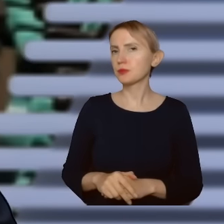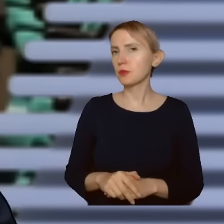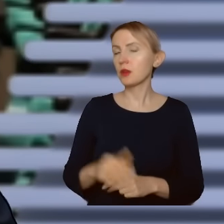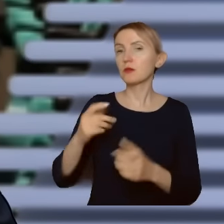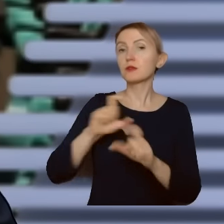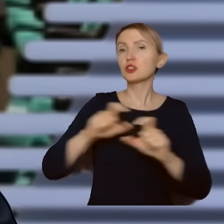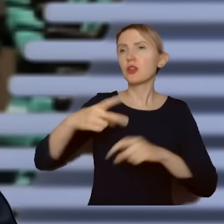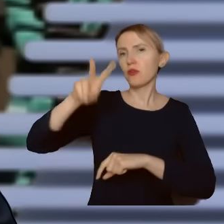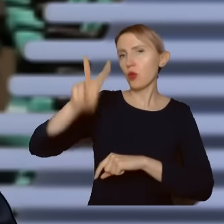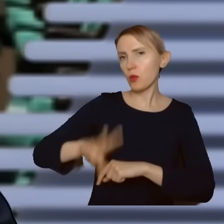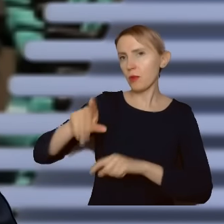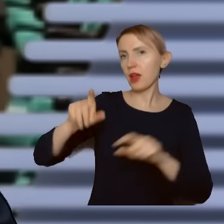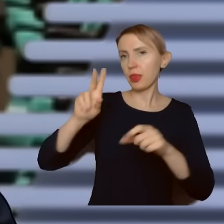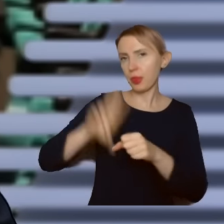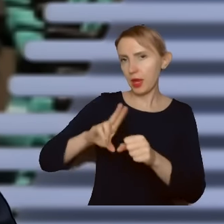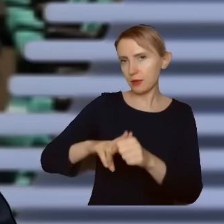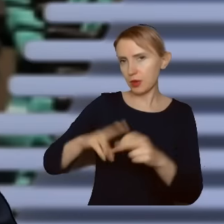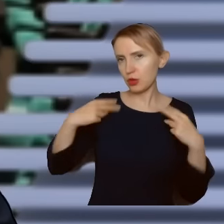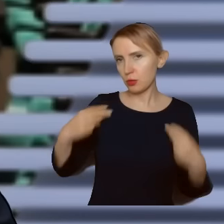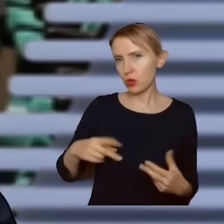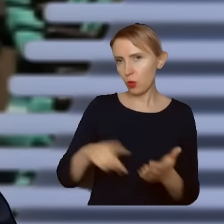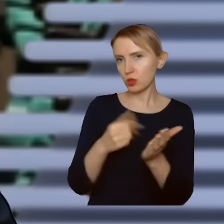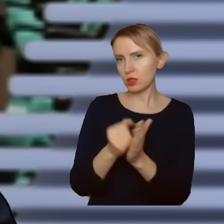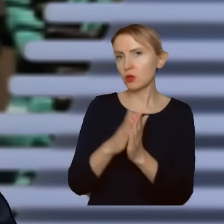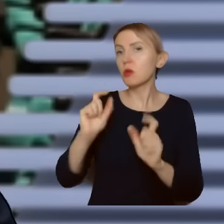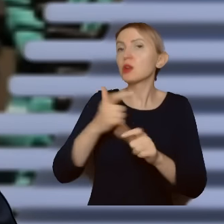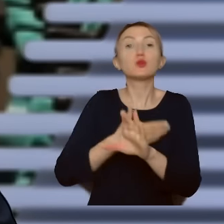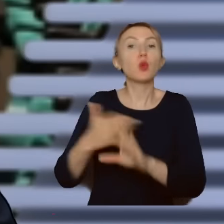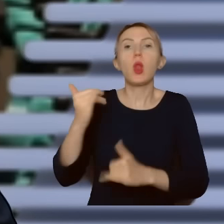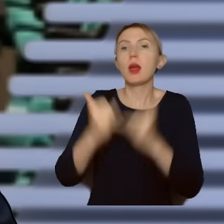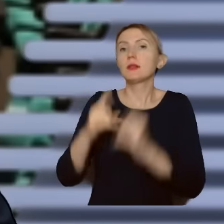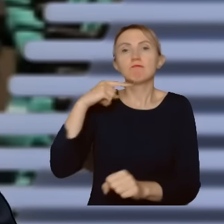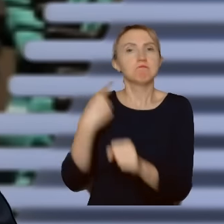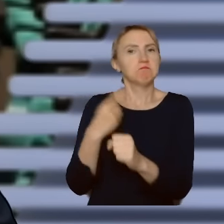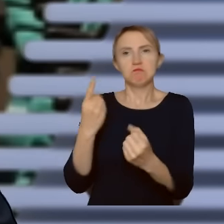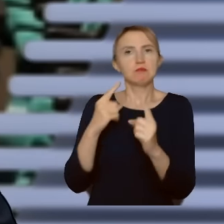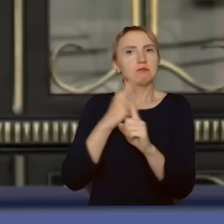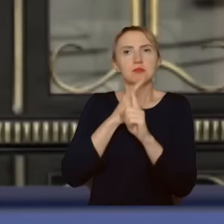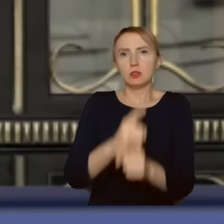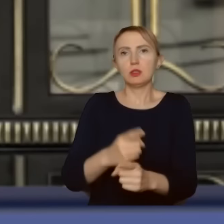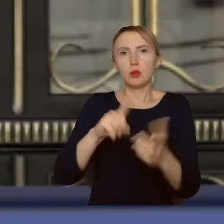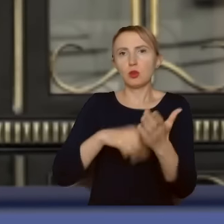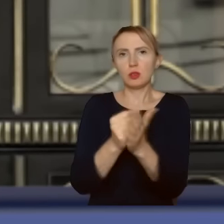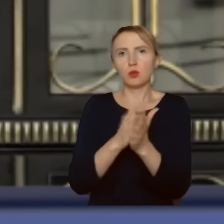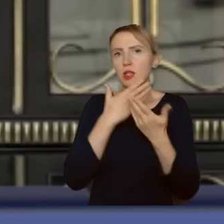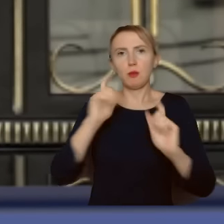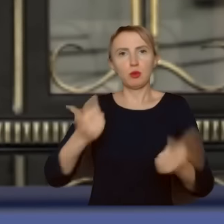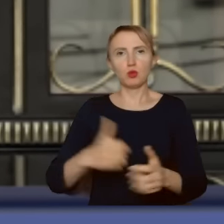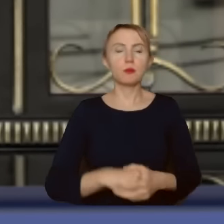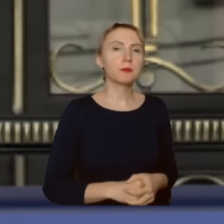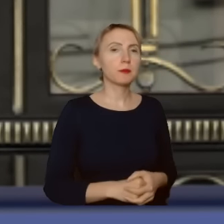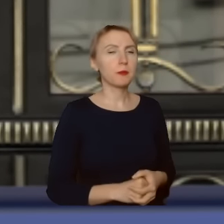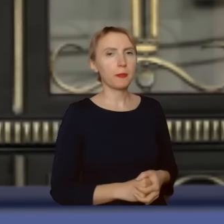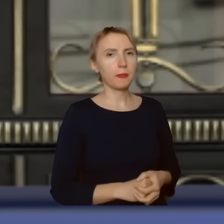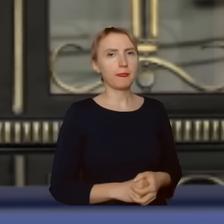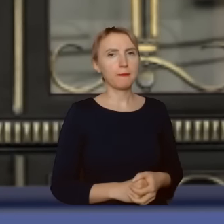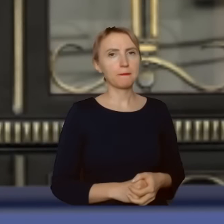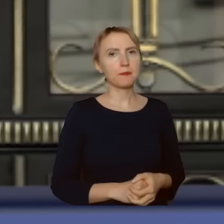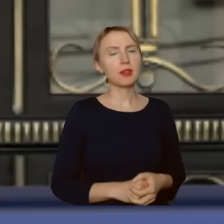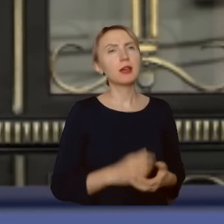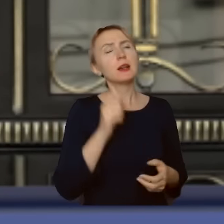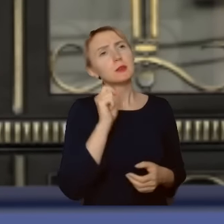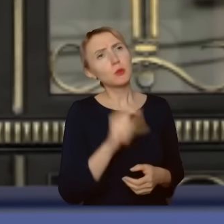chyba to jest ten termin, który ma na to. I co dalej? Jeżeli stwierdzi, że niezgodnie z Konstytucją, to co? No, jeśli... No, pojawiają się